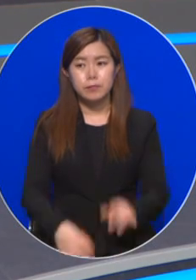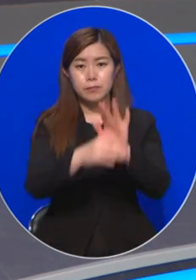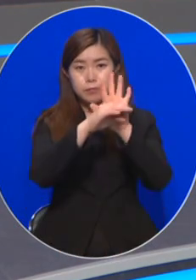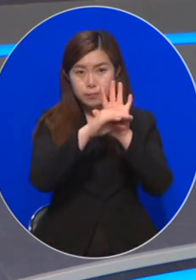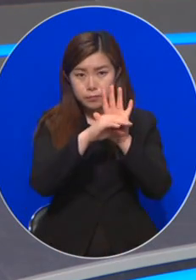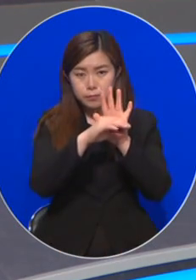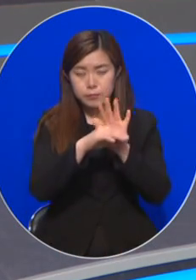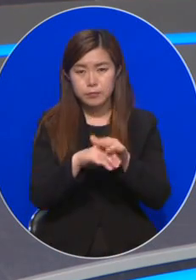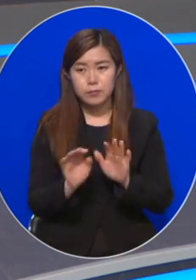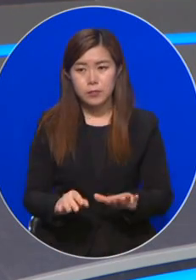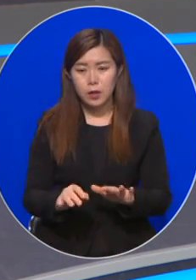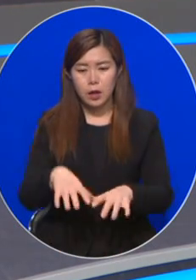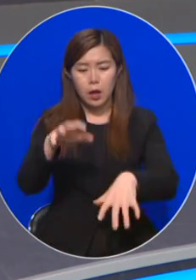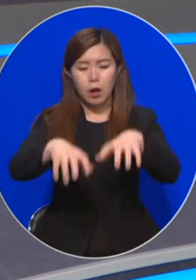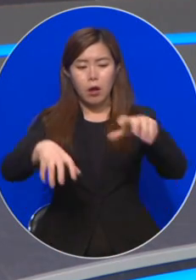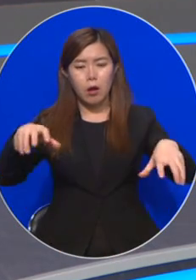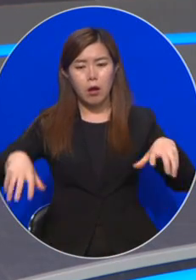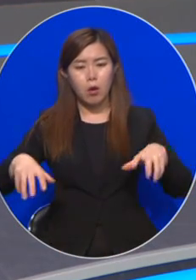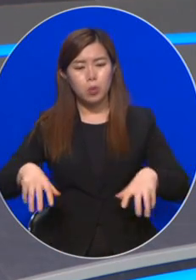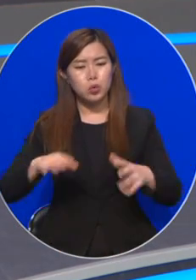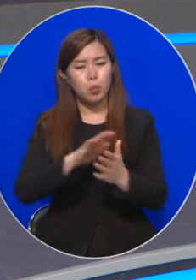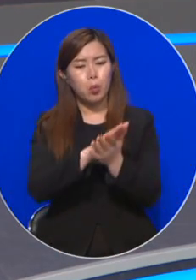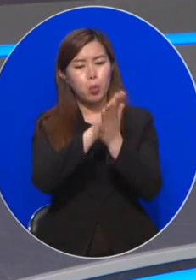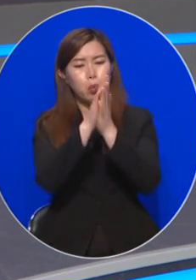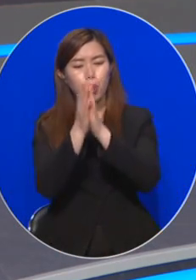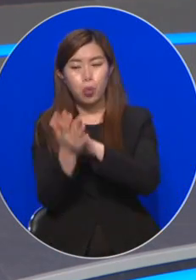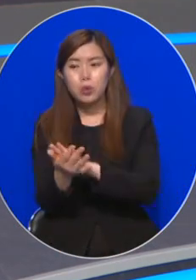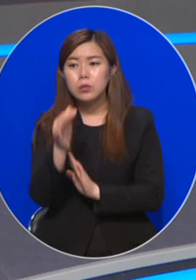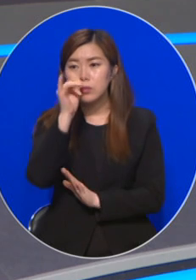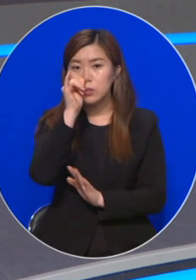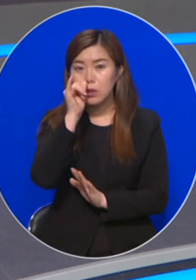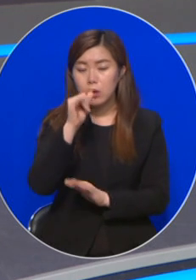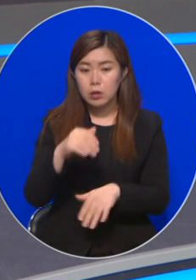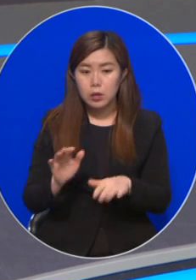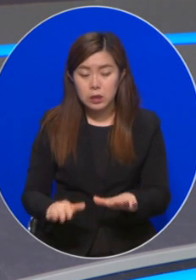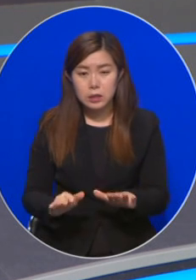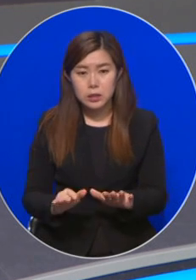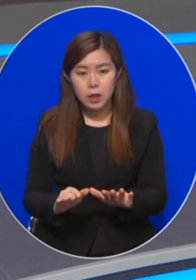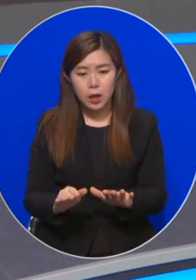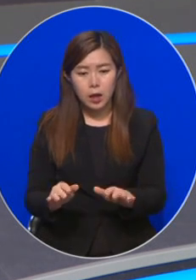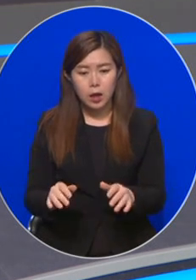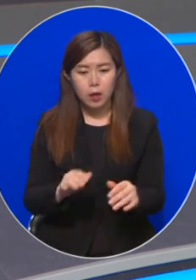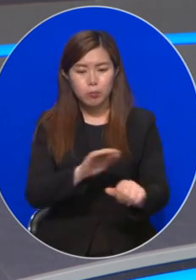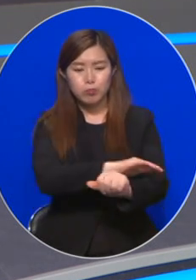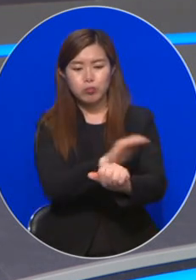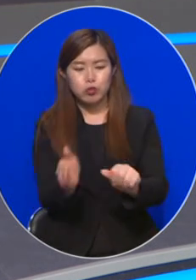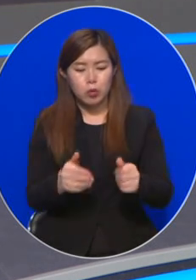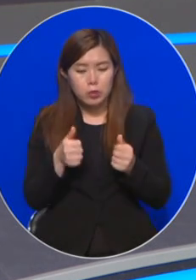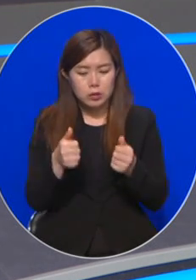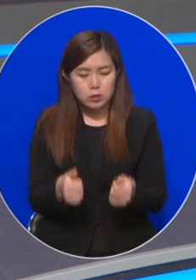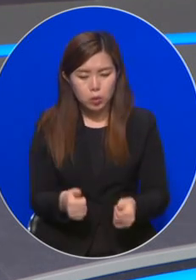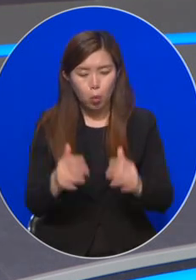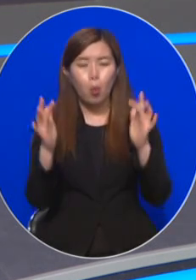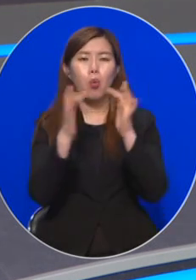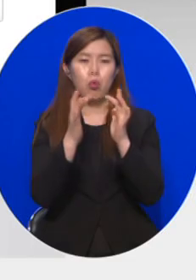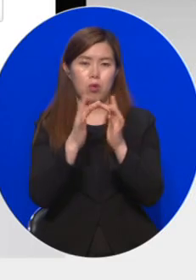코로나19는 우리 사회 곳곳의 풍경을 바꿔놨는데요. 이제 온라인 성묘 서비스까지 등장했습니다.